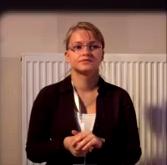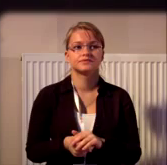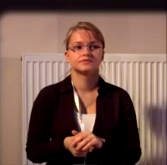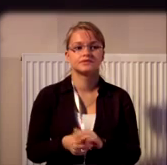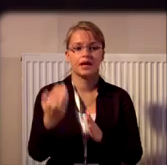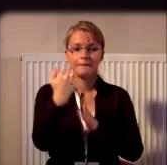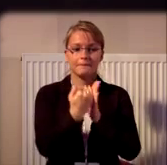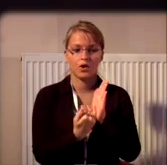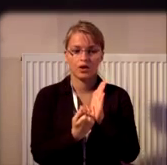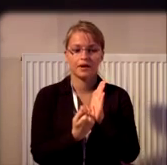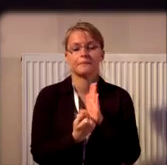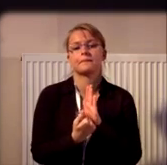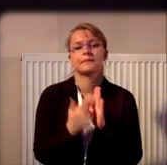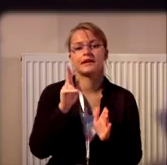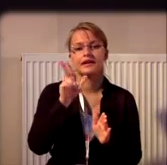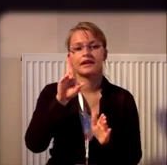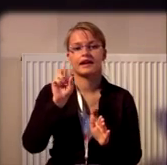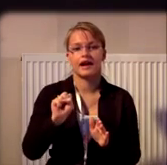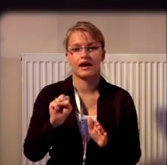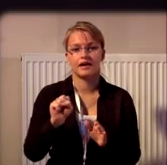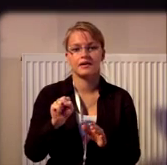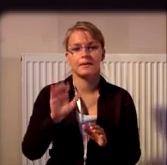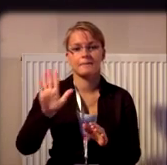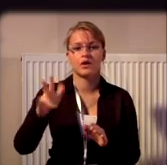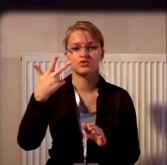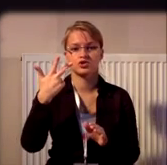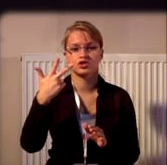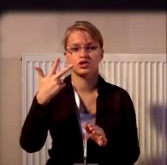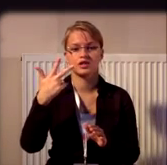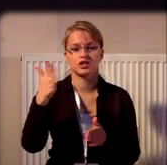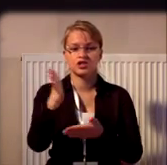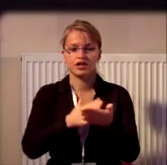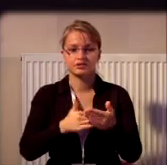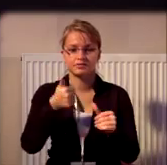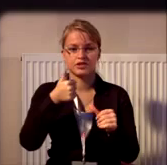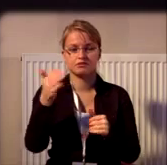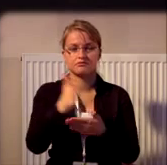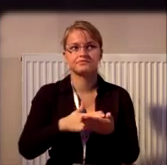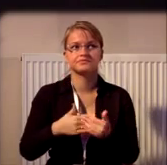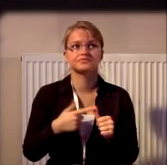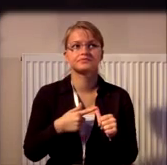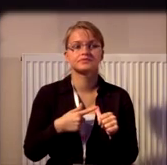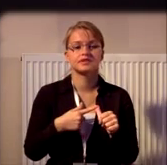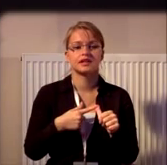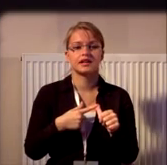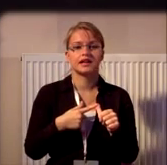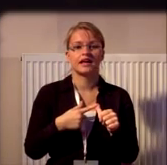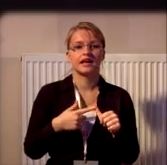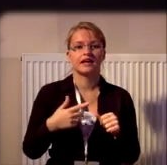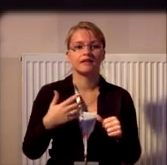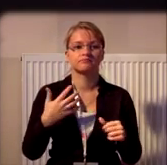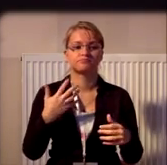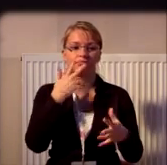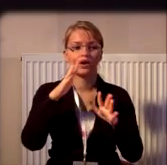Program KRA, klasy rozwoju artystycznego, obejmował 3 bloki. Pierwszy blok, ekspresja i harmonia ruchu.